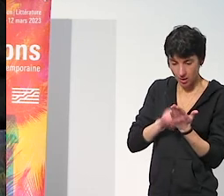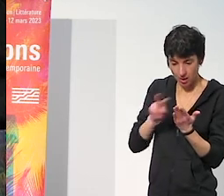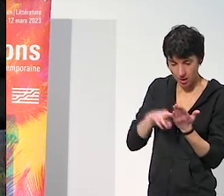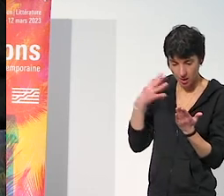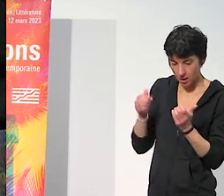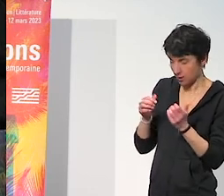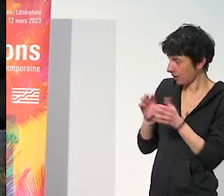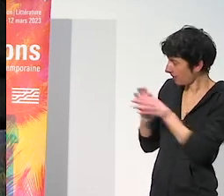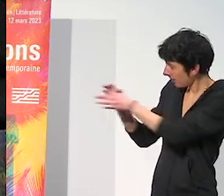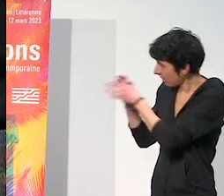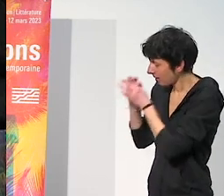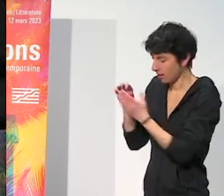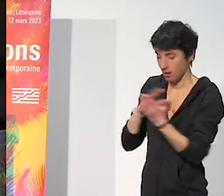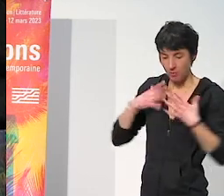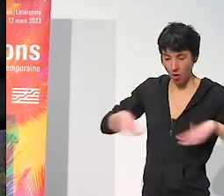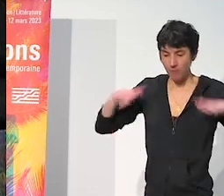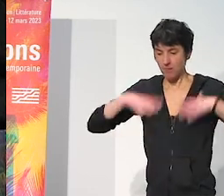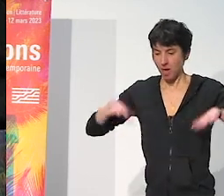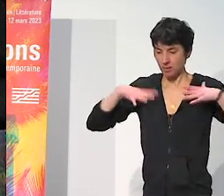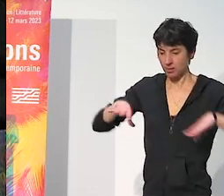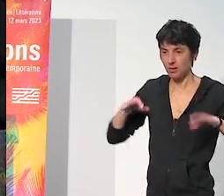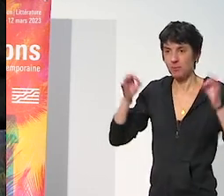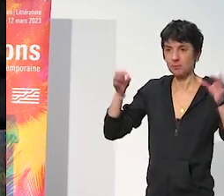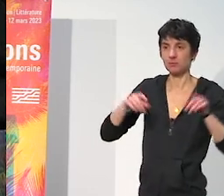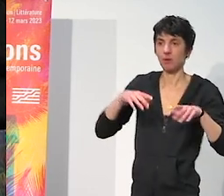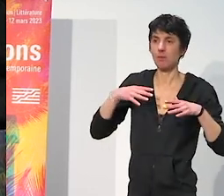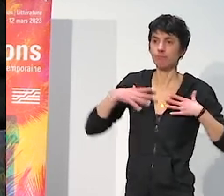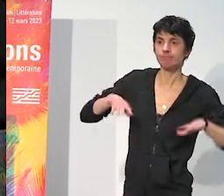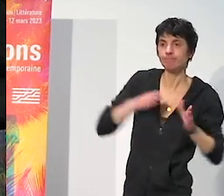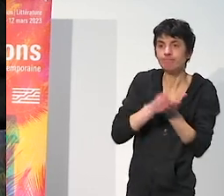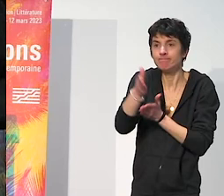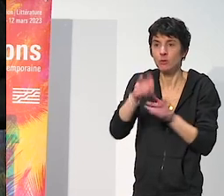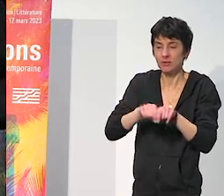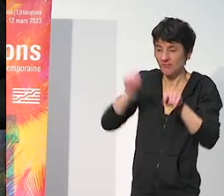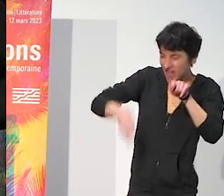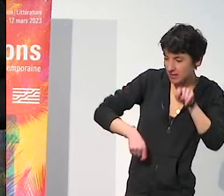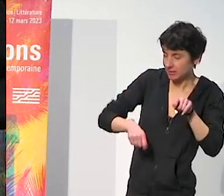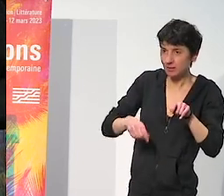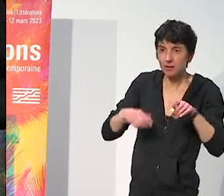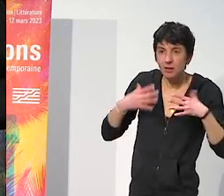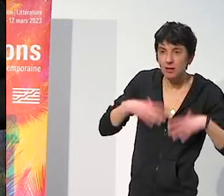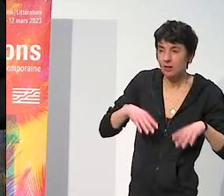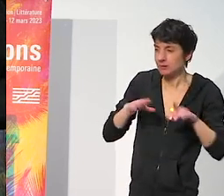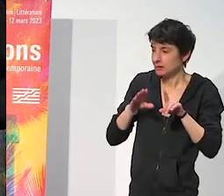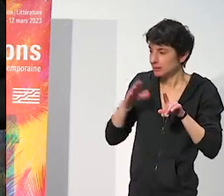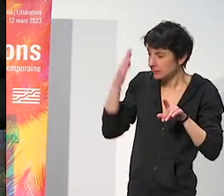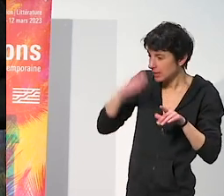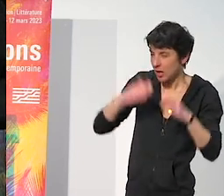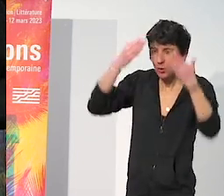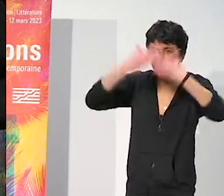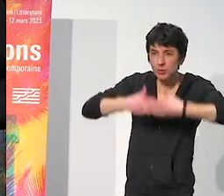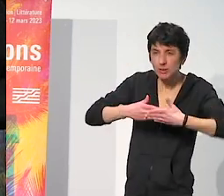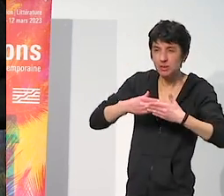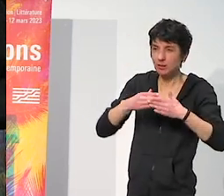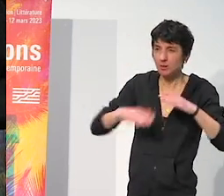cette promenade à la fois temporelle et statique, dans cette nuit, dans ce lieu complètement